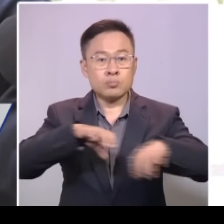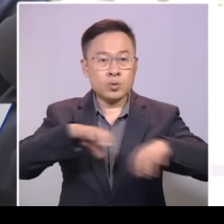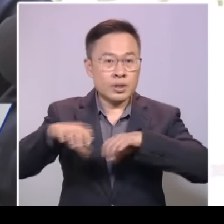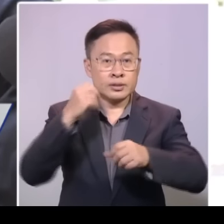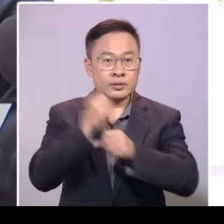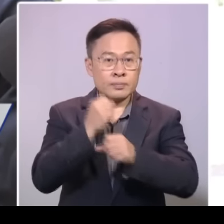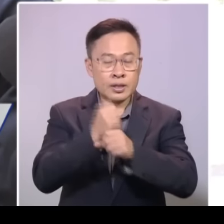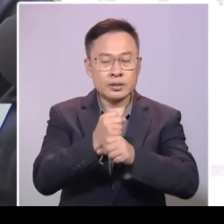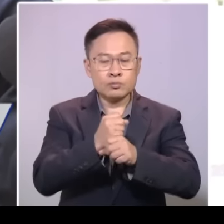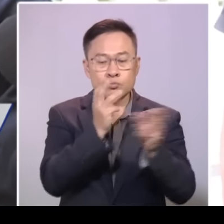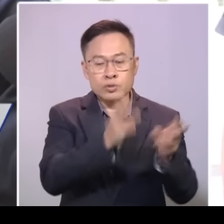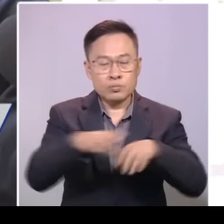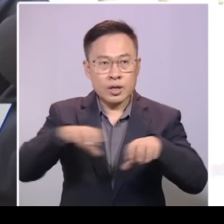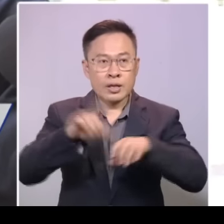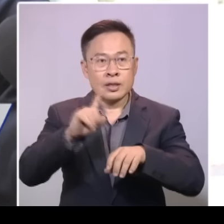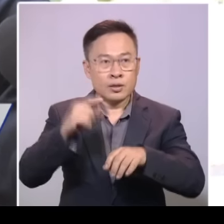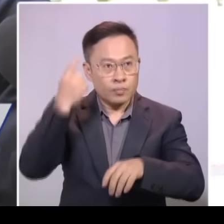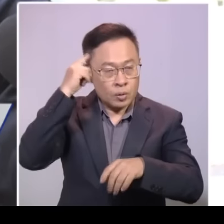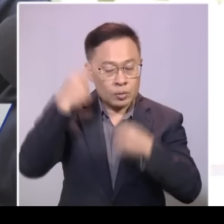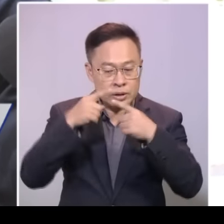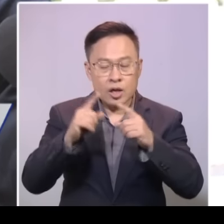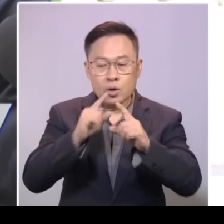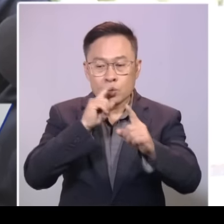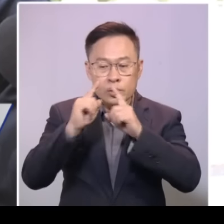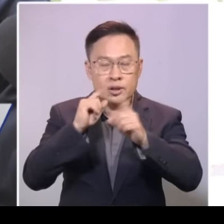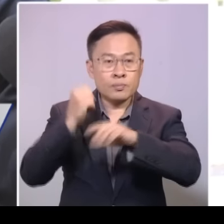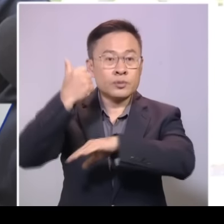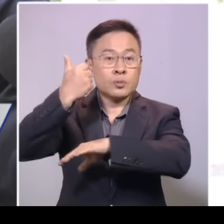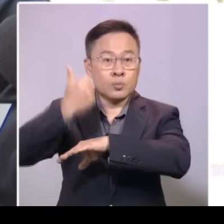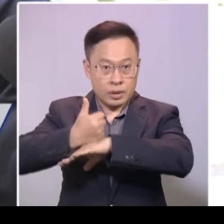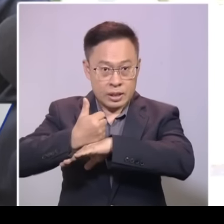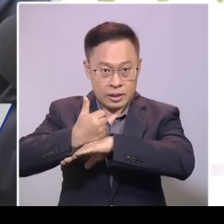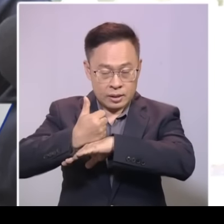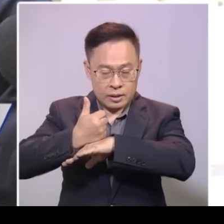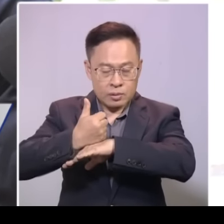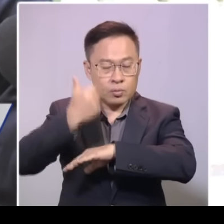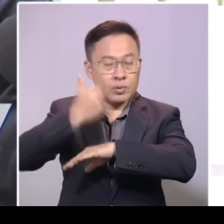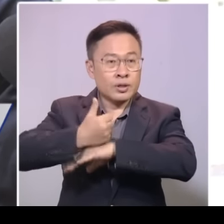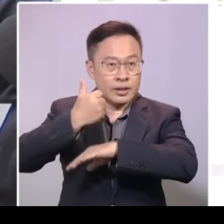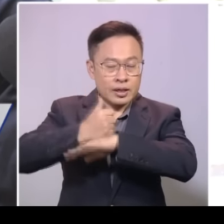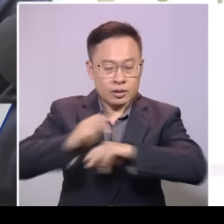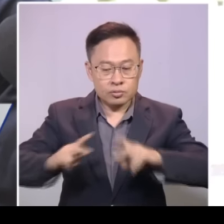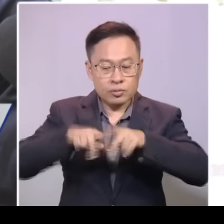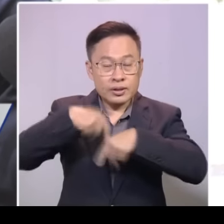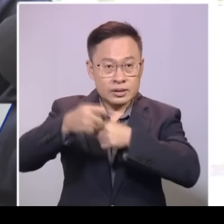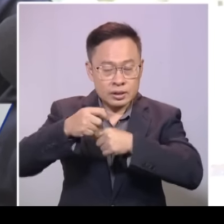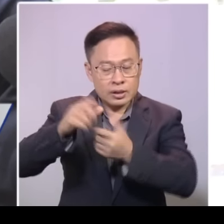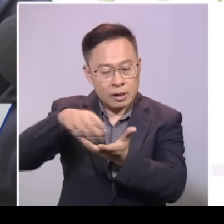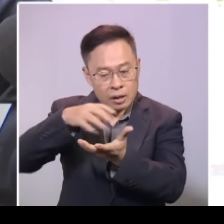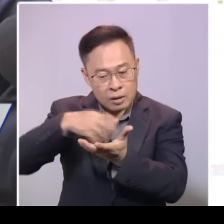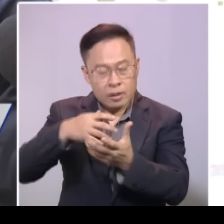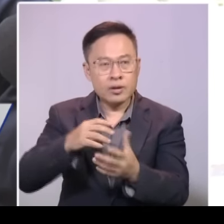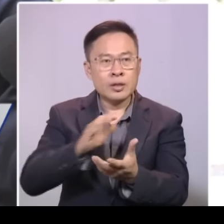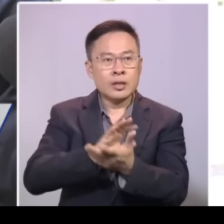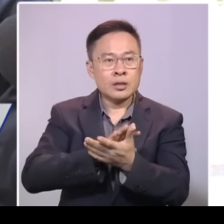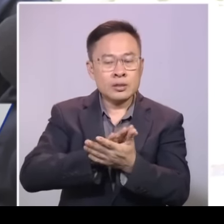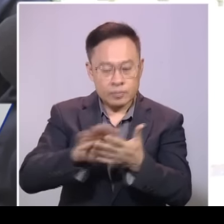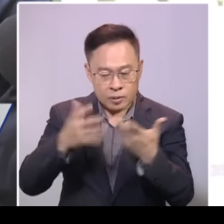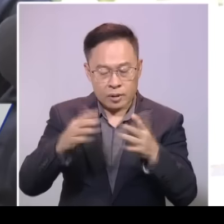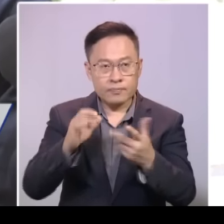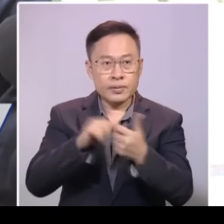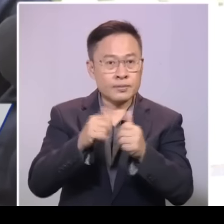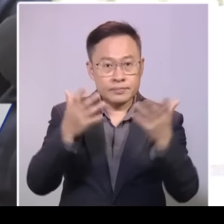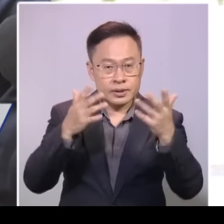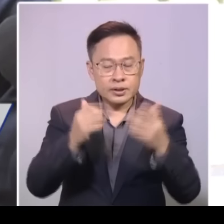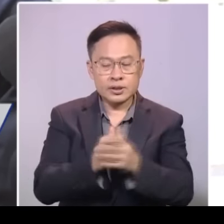ไหร่นะแต่เท่าที่มีการพูดคุยกับเรื่องร้อยกับท่านร้อยเอกธรรมนัสเนี่ยก็ไม่ได้มีปัญหาเรื่องงานแต่อย่างใดผมเองก็จะ